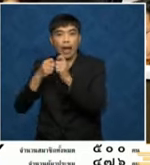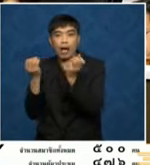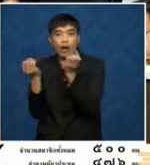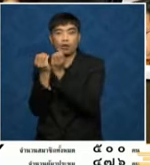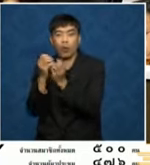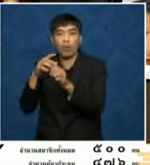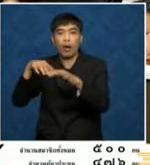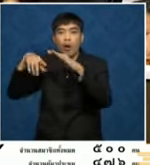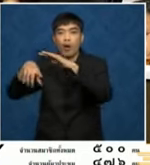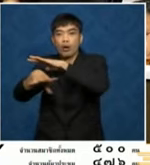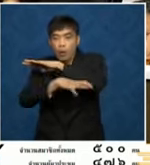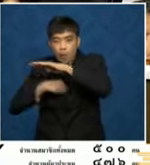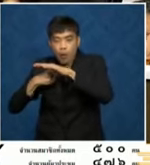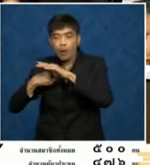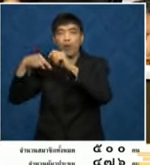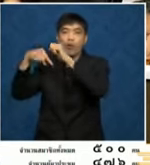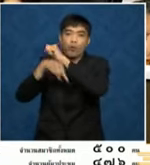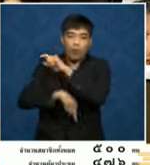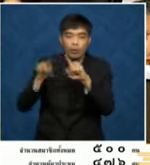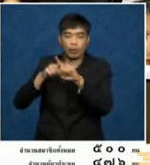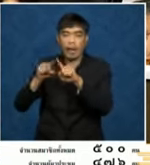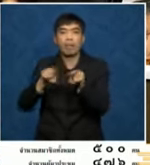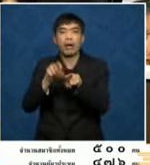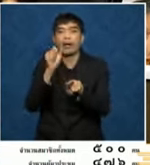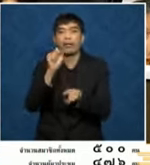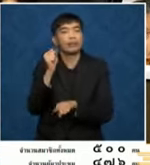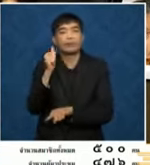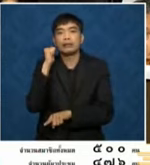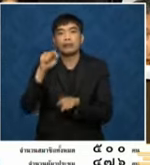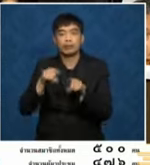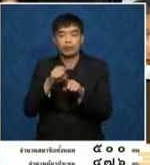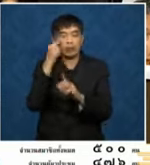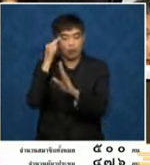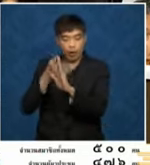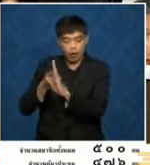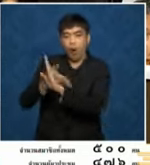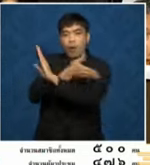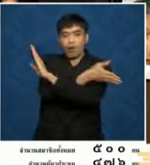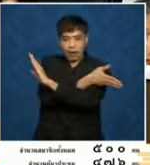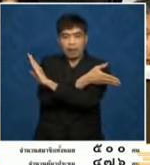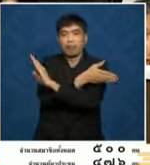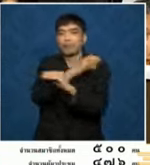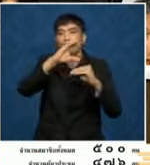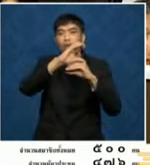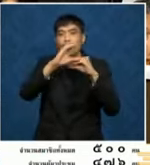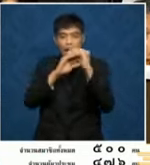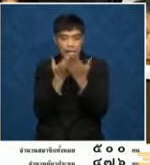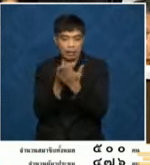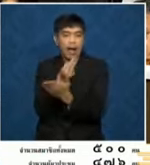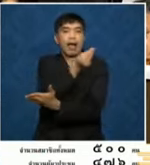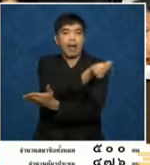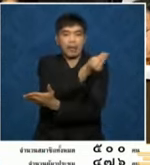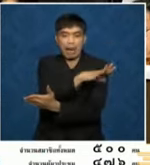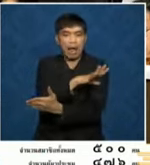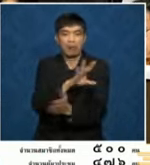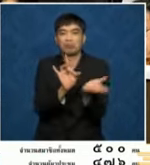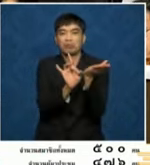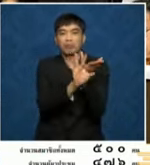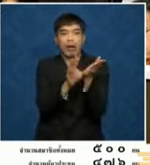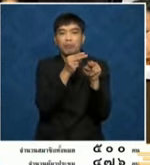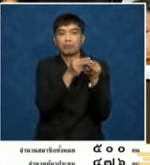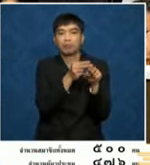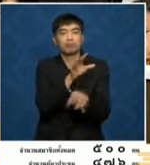ภัยที่ดีเนี่ยผมก็คิดว่าถือว่าการใช้งบประมาณระยะก่อนหน้าที่ท่านทำมาเนี่ยไม่มีประสิทธิภาพดังนั้นนะครับผมจึ